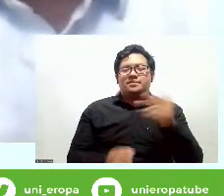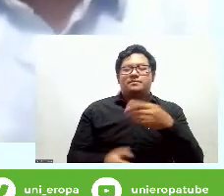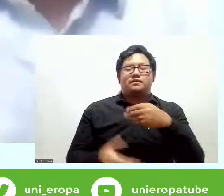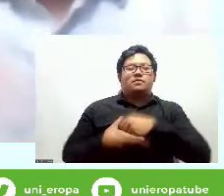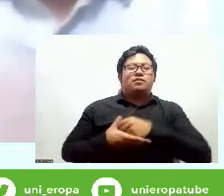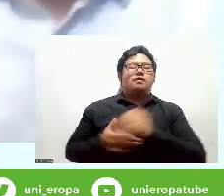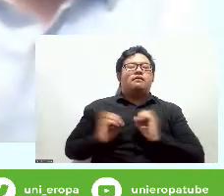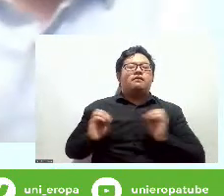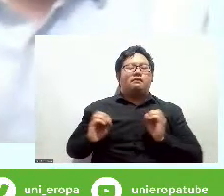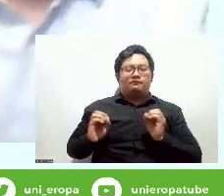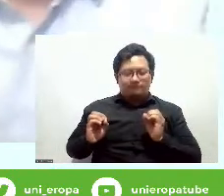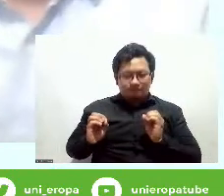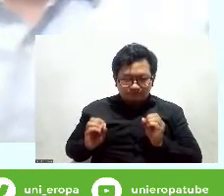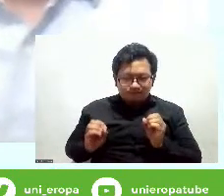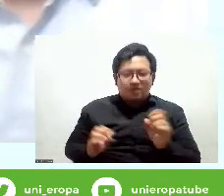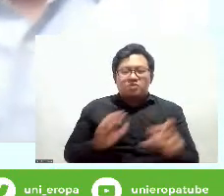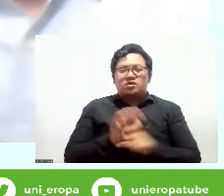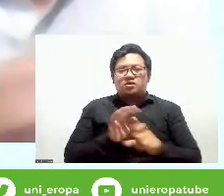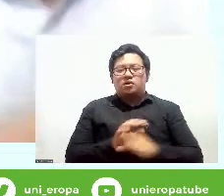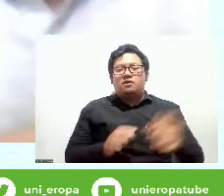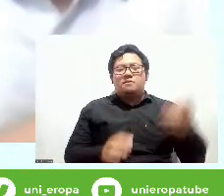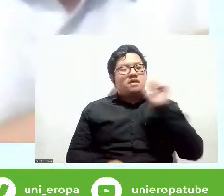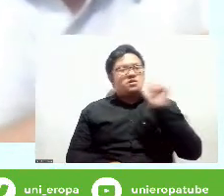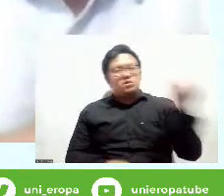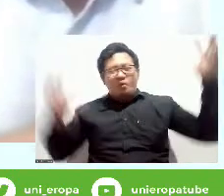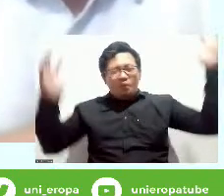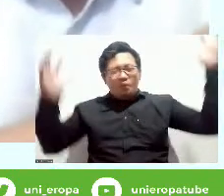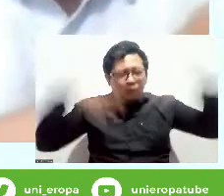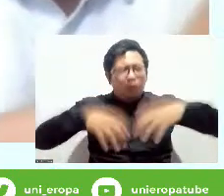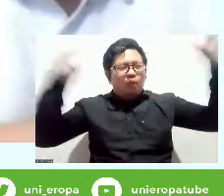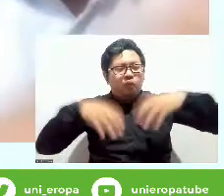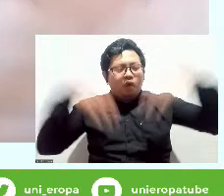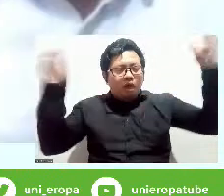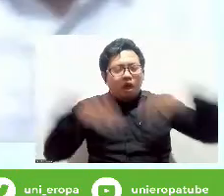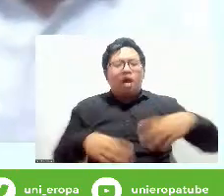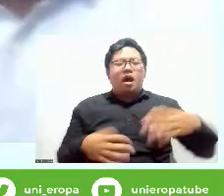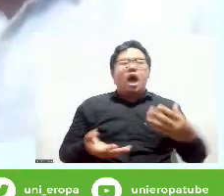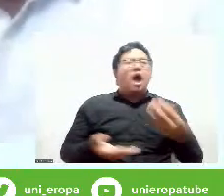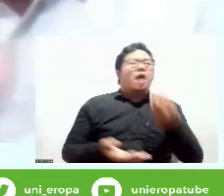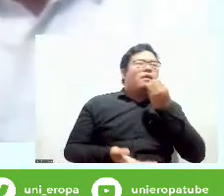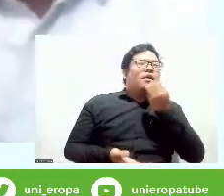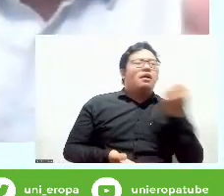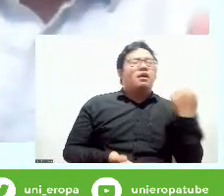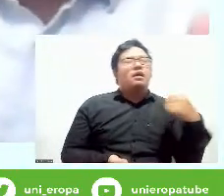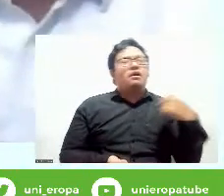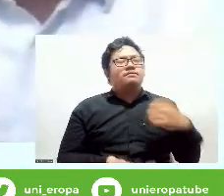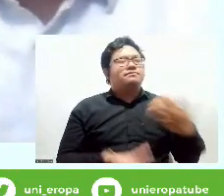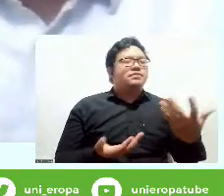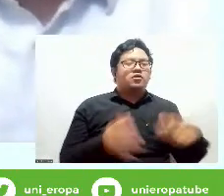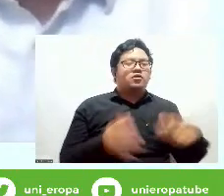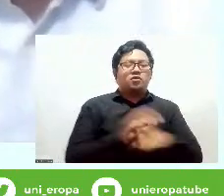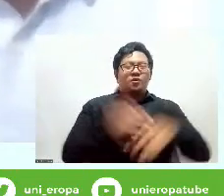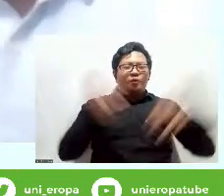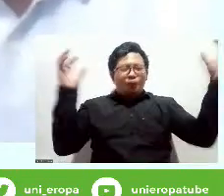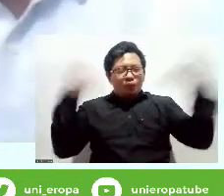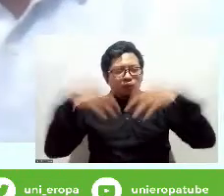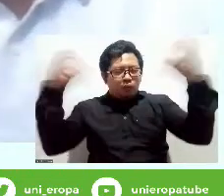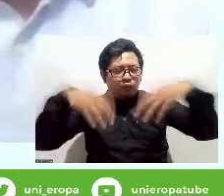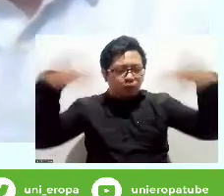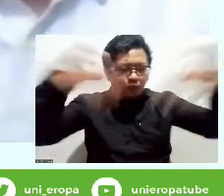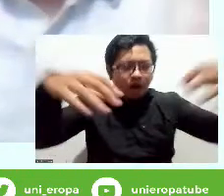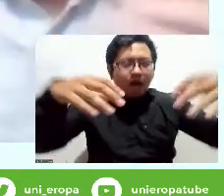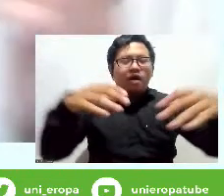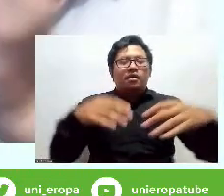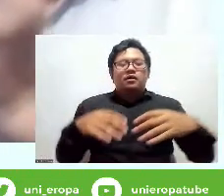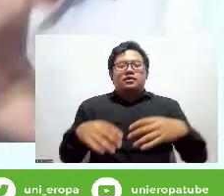dibandingkan yang sebelumnya enggak punya tabungan untuk matang ketika kemudian ujung-ujungnya lebih lama yang tadinya di bulan beber sekarang lewat sampai